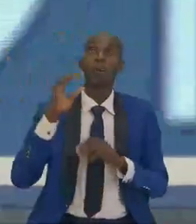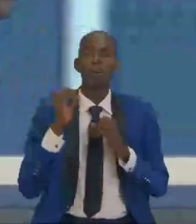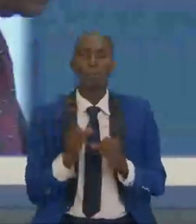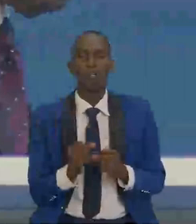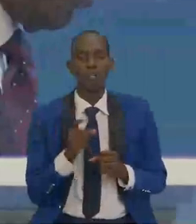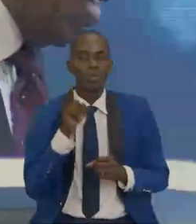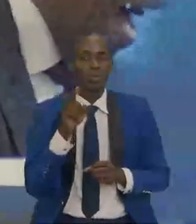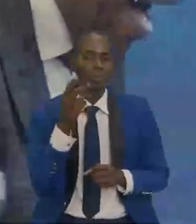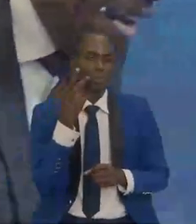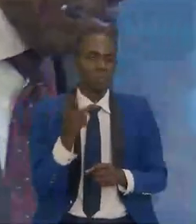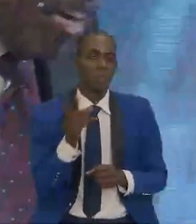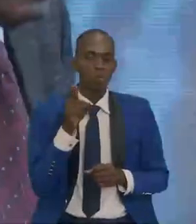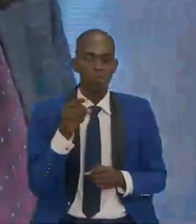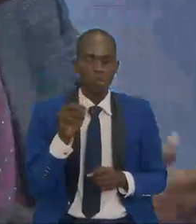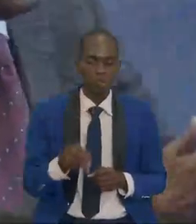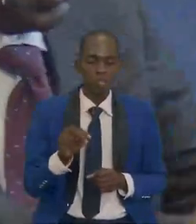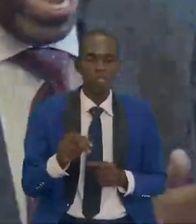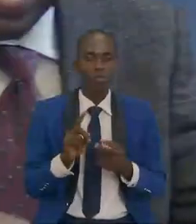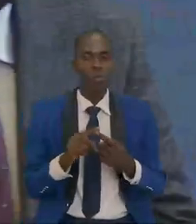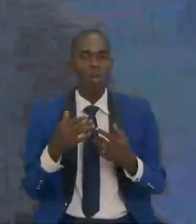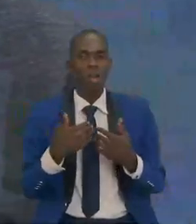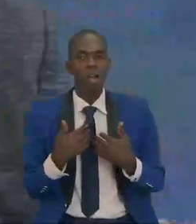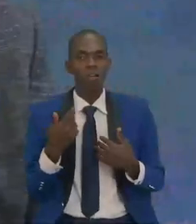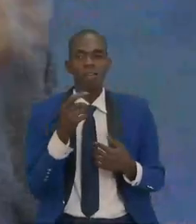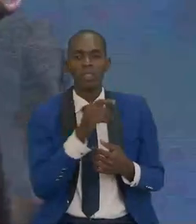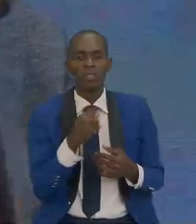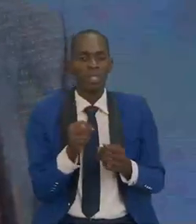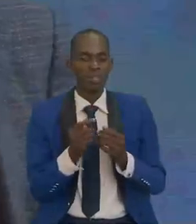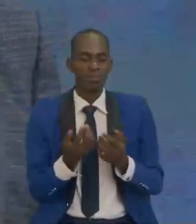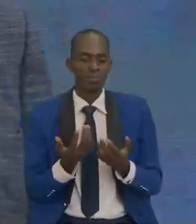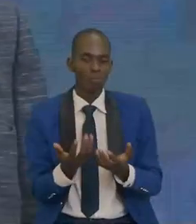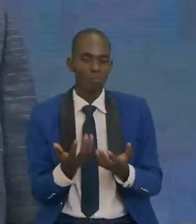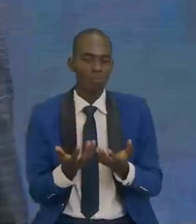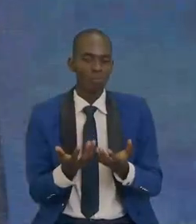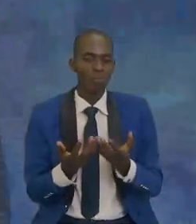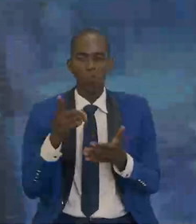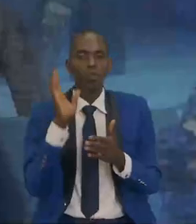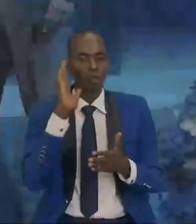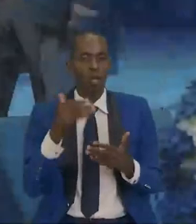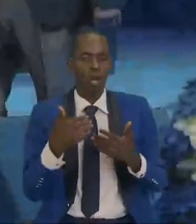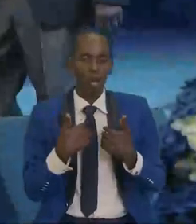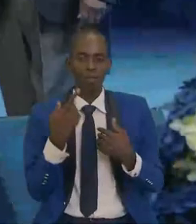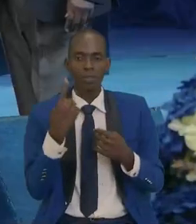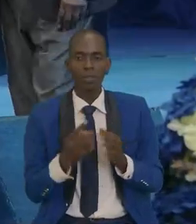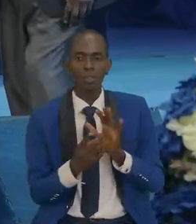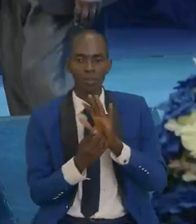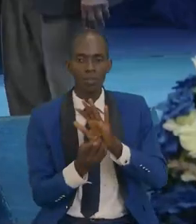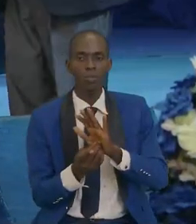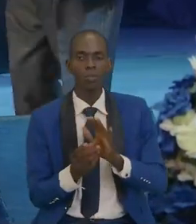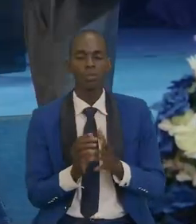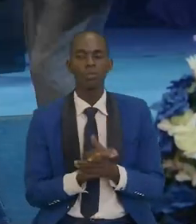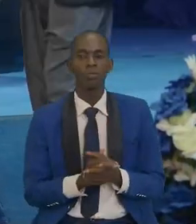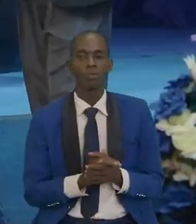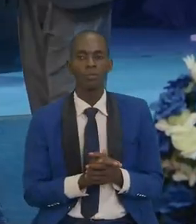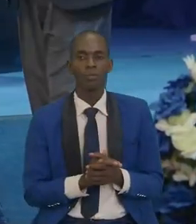Vous avez la démonstration de sa puissance. Vous voyez? Vous devez avoir un